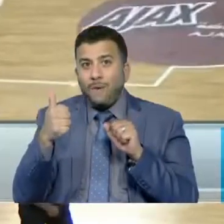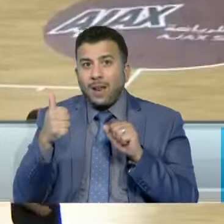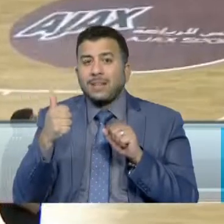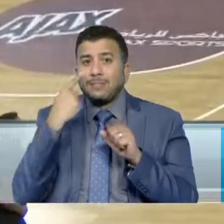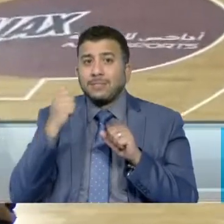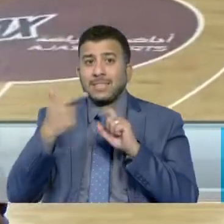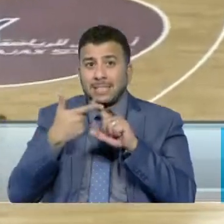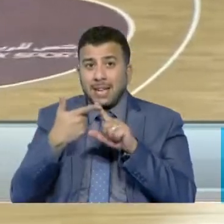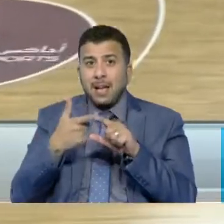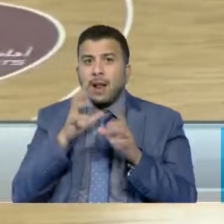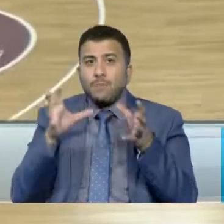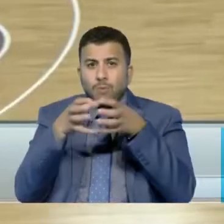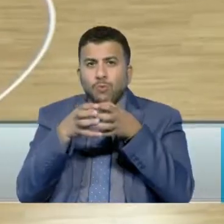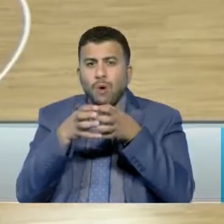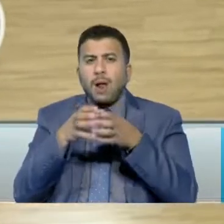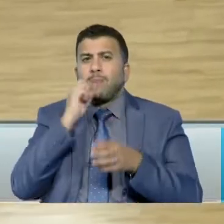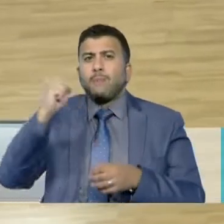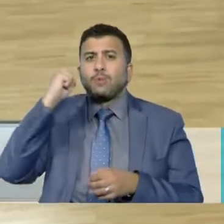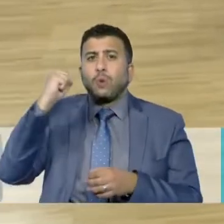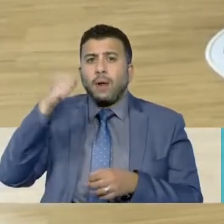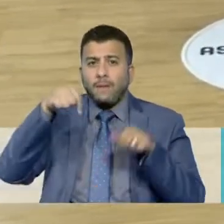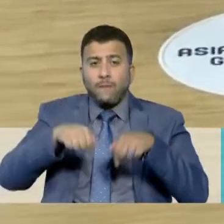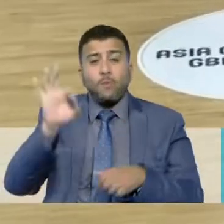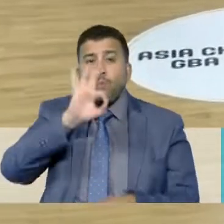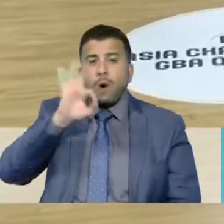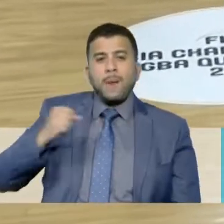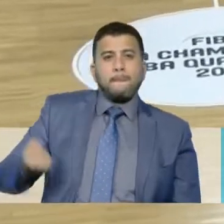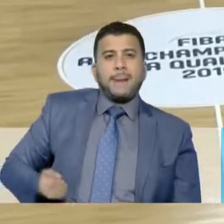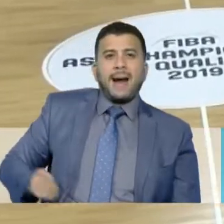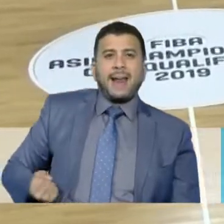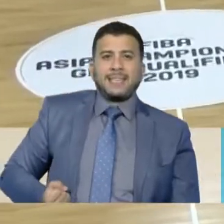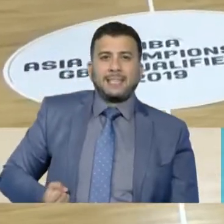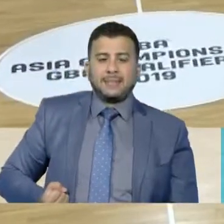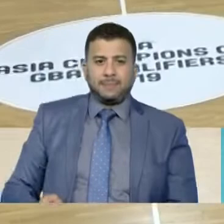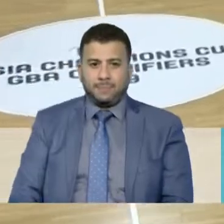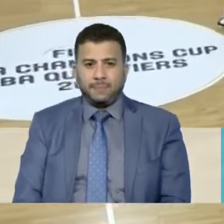المباراة الثانية لحساب المجموعة الأولى من البطولة المقامة في مملكة البحرين.